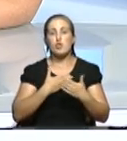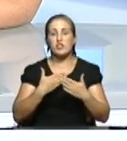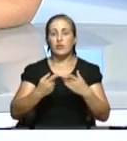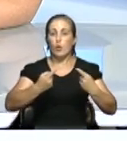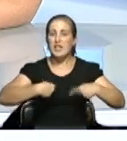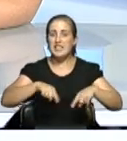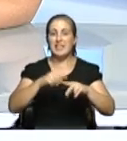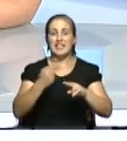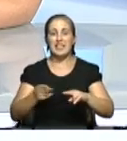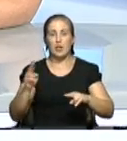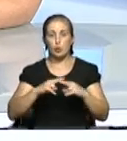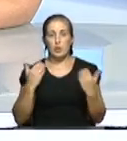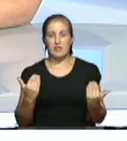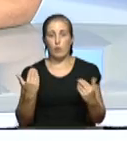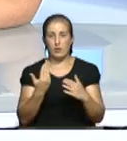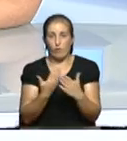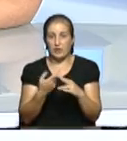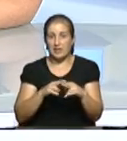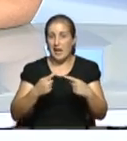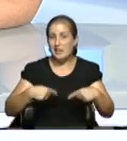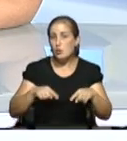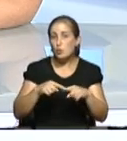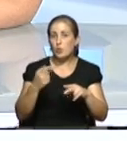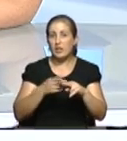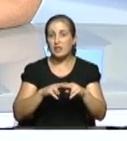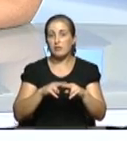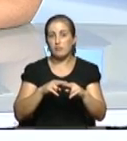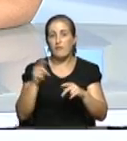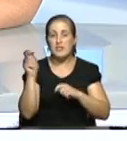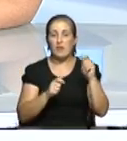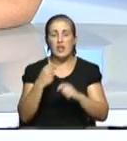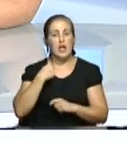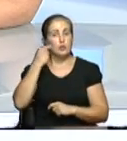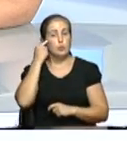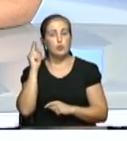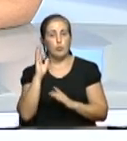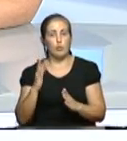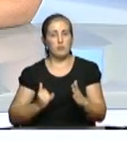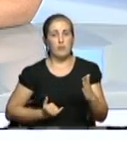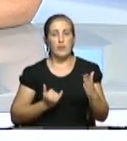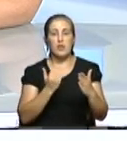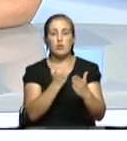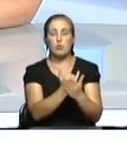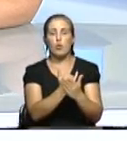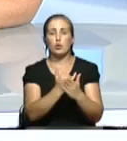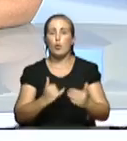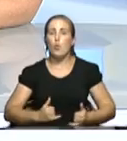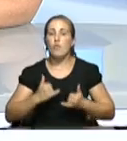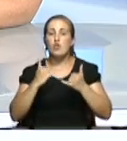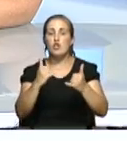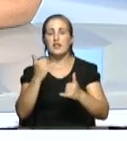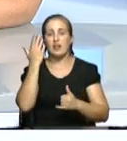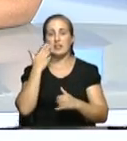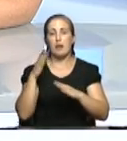которые сегодня это вот организует этот фестиваль я думаю что они будут достойны уважения когда